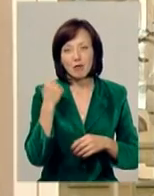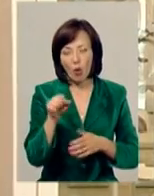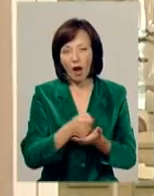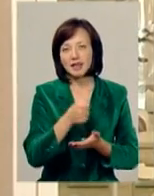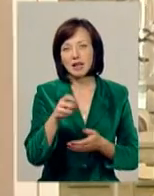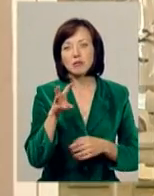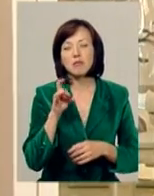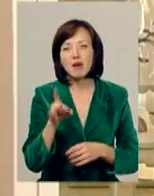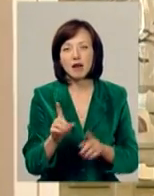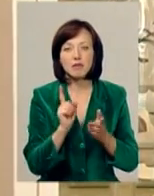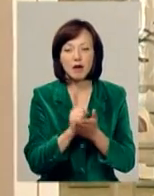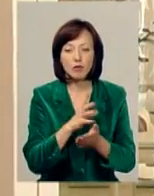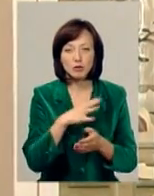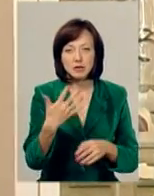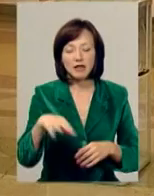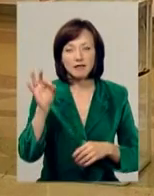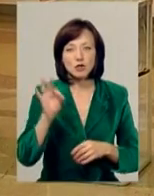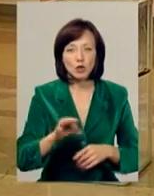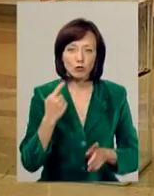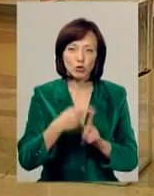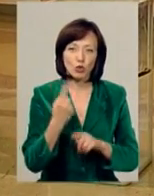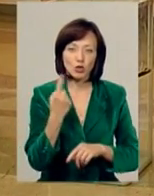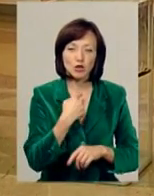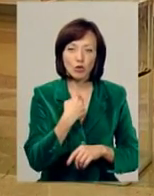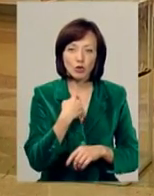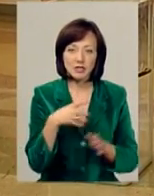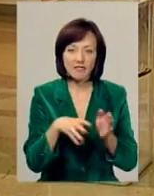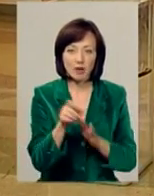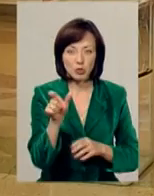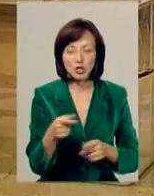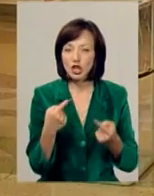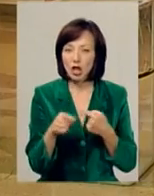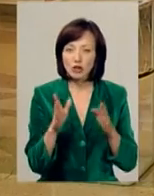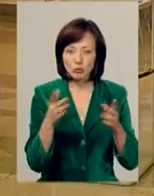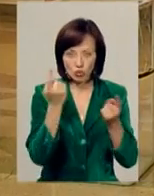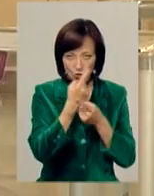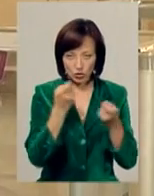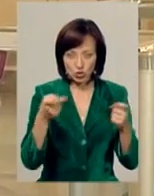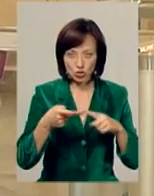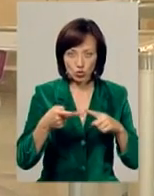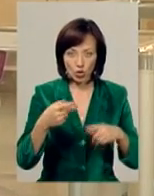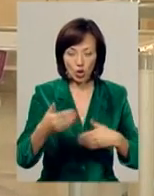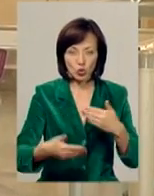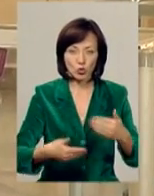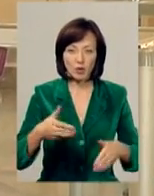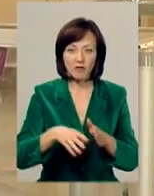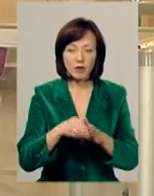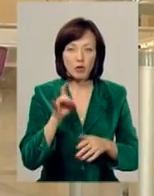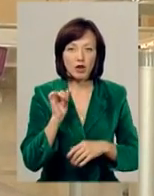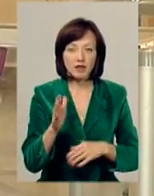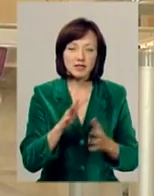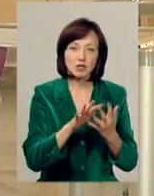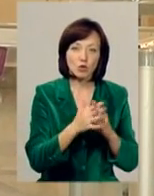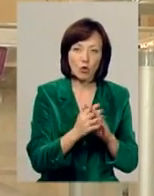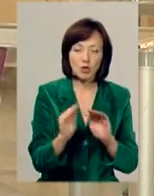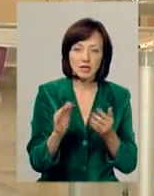має набрати щонайменше 50% плюс один голос виборців інакше буде оголошено другий тур виборів вибори сільського та